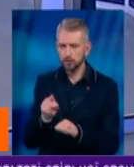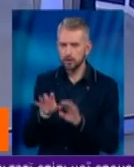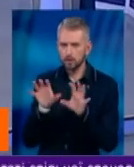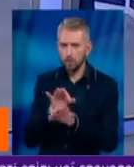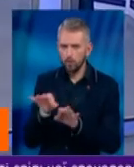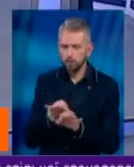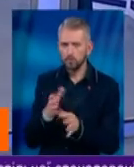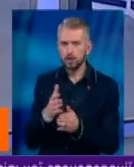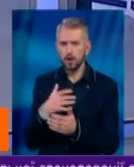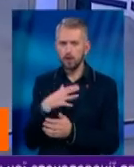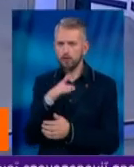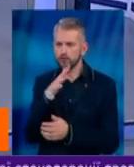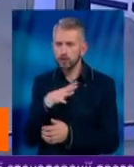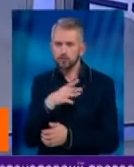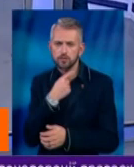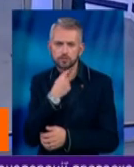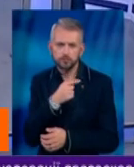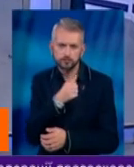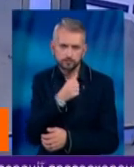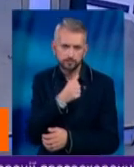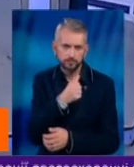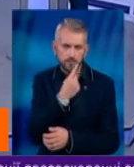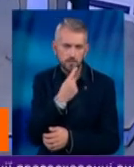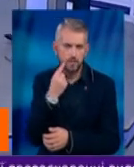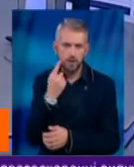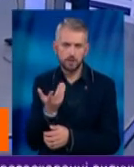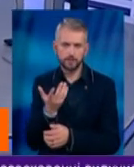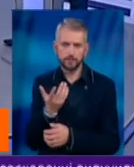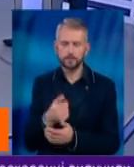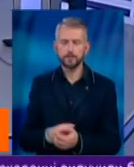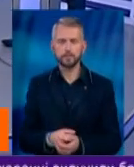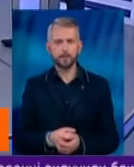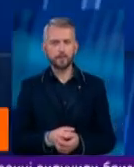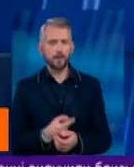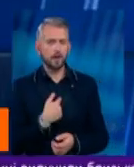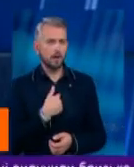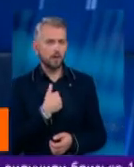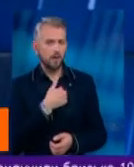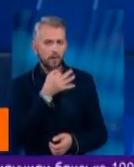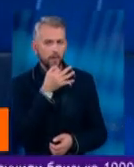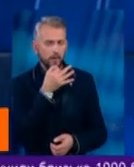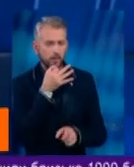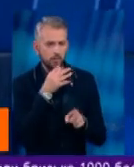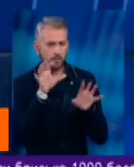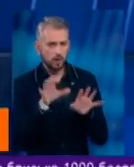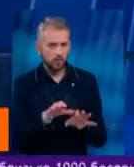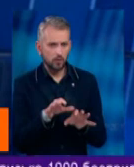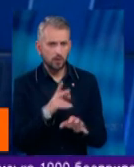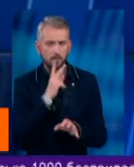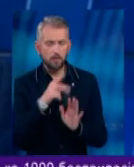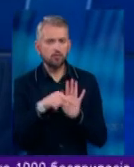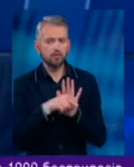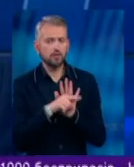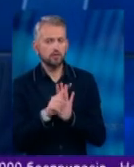ось фундаментально підійти і дійсно зробити якісні і хороші зміни? Знаєте, я поки що по цьому закону бачу негативний